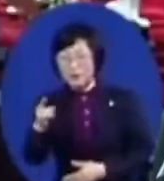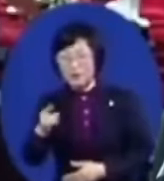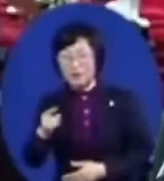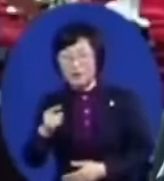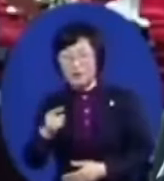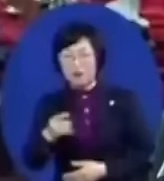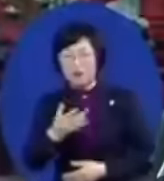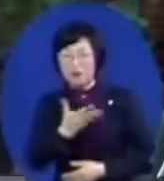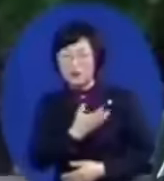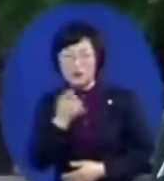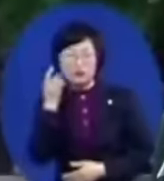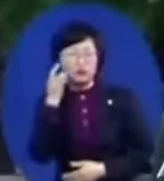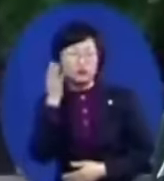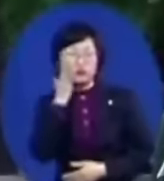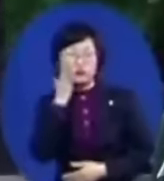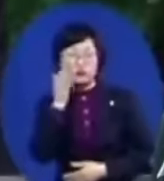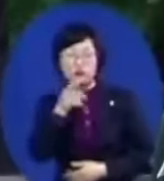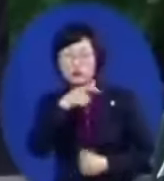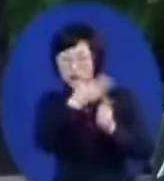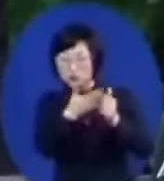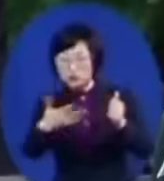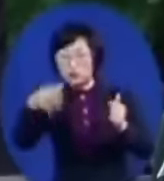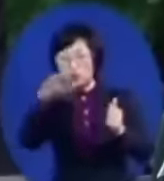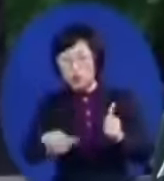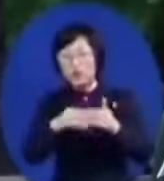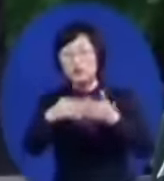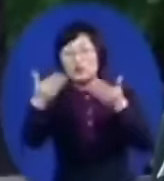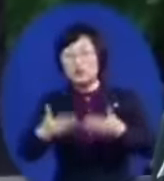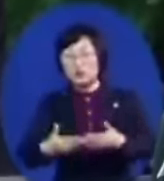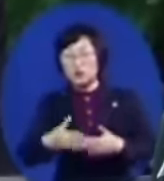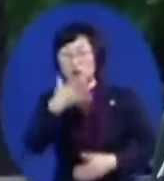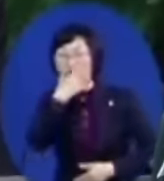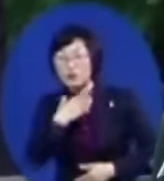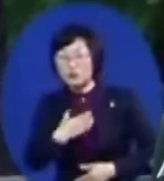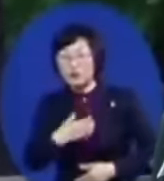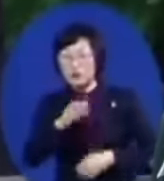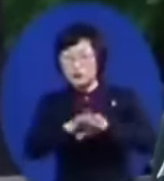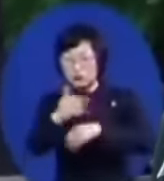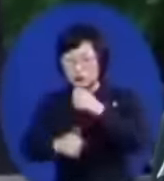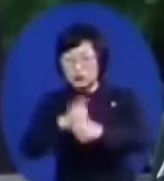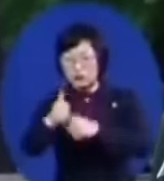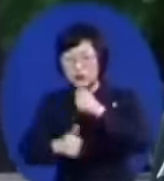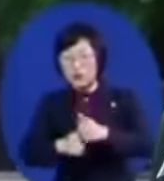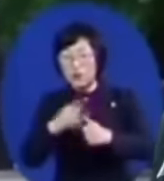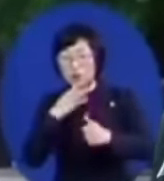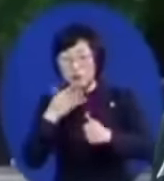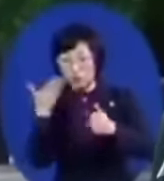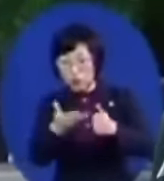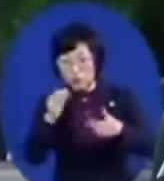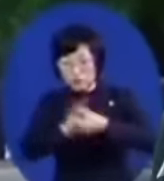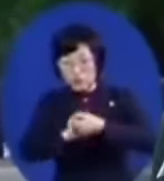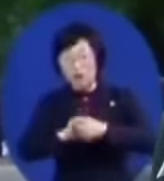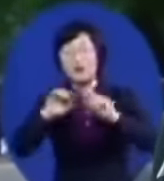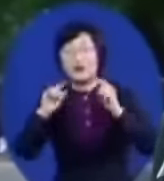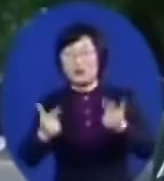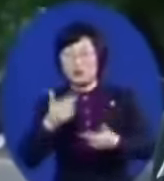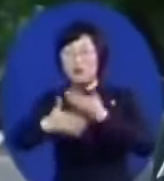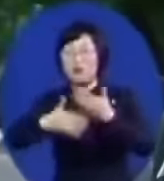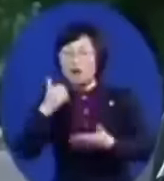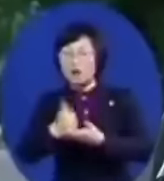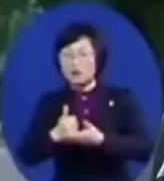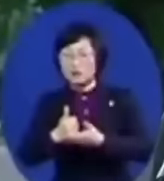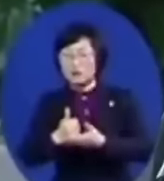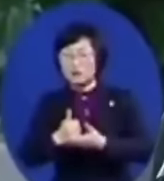흐르는 땅을 주었다고 말하는 것입니다. 그러면 아브라함, 이삭, 야곱, 요셉 그 혈통에만 주었죠. 하나님은 이스라엘 백성에게